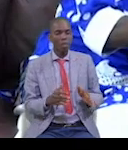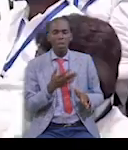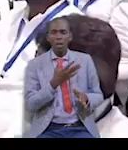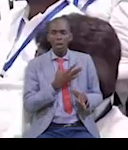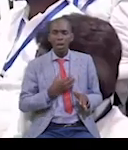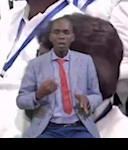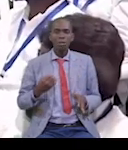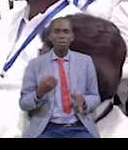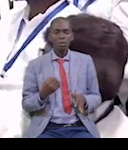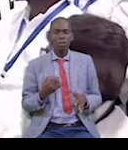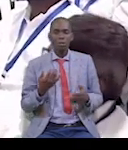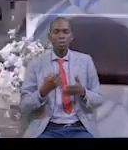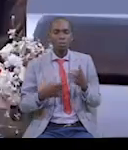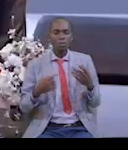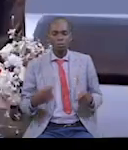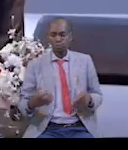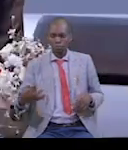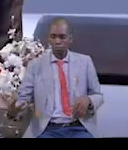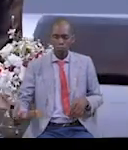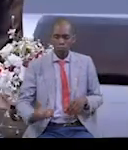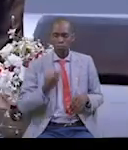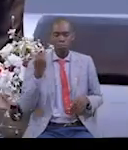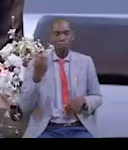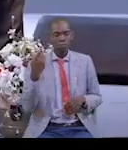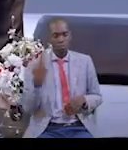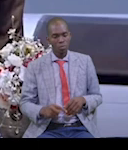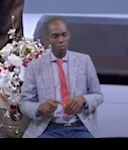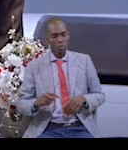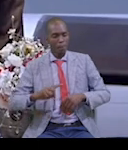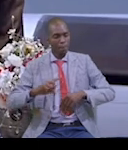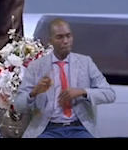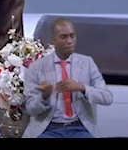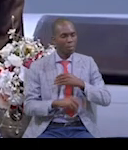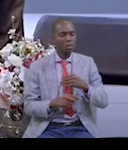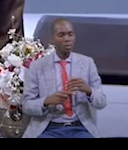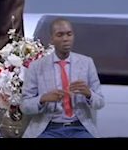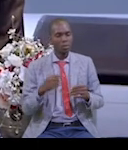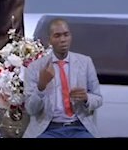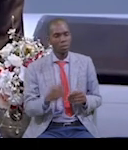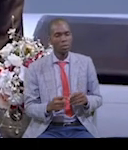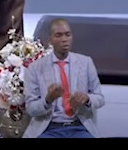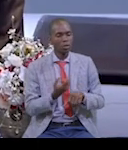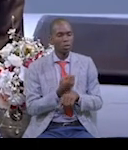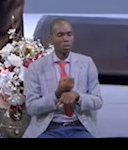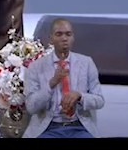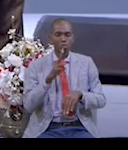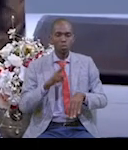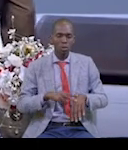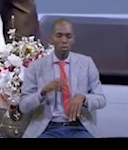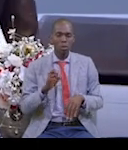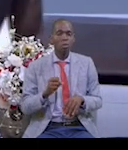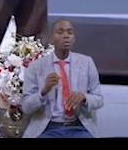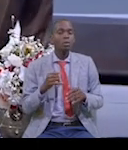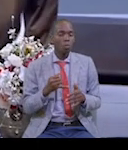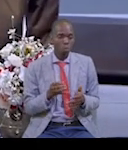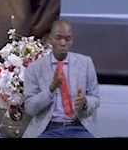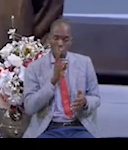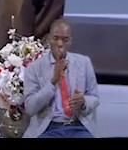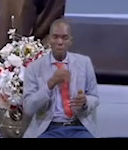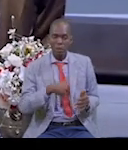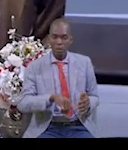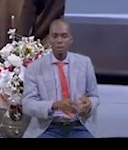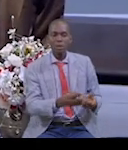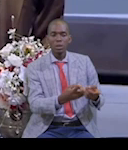బండను రెండు సార్లు కొట్టాడు. Water still came out. నీళ్ళైతే వచ్చాయి. It was a miracle. అది అద్భుత కార్యం. But he